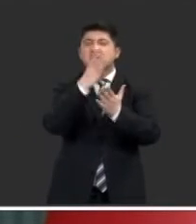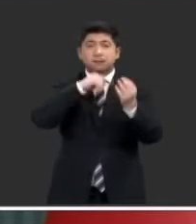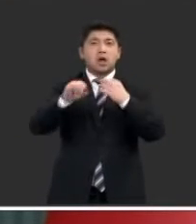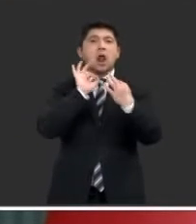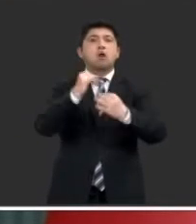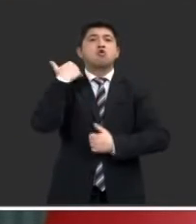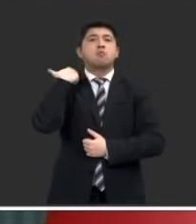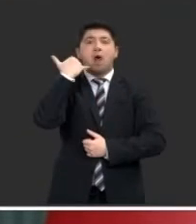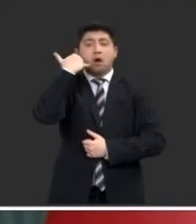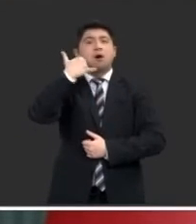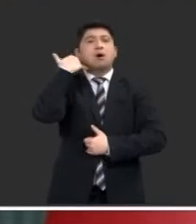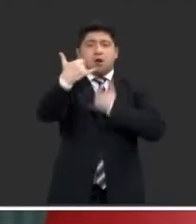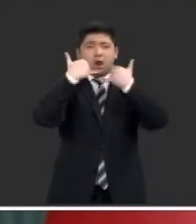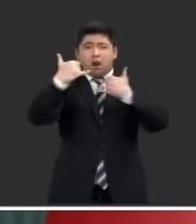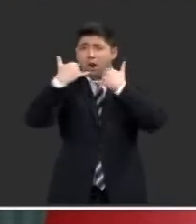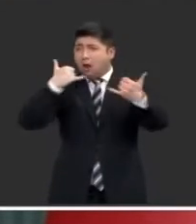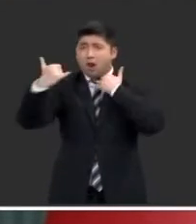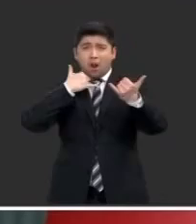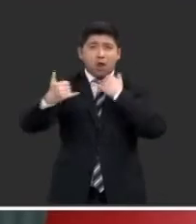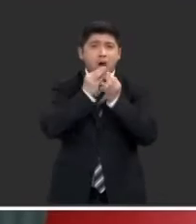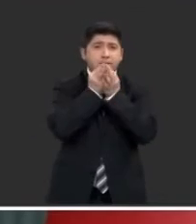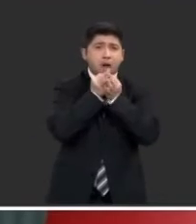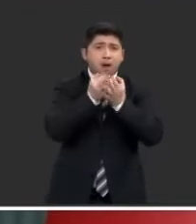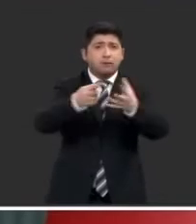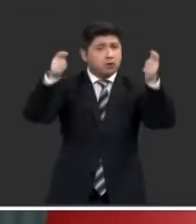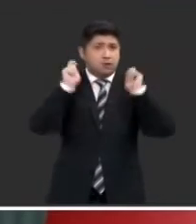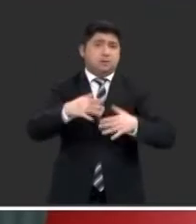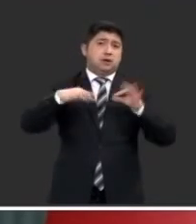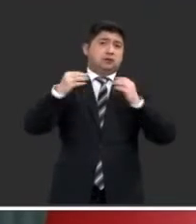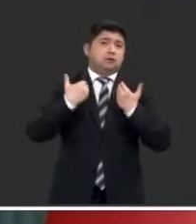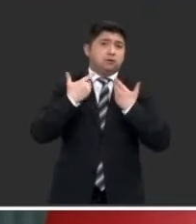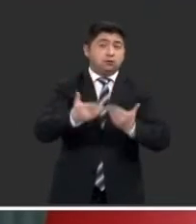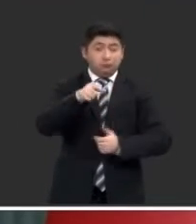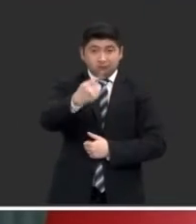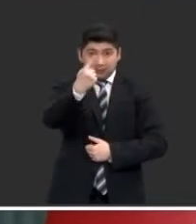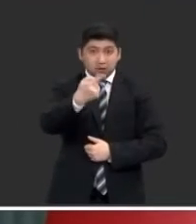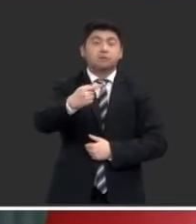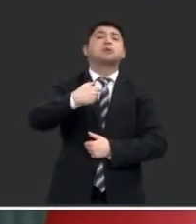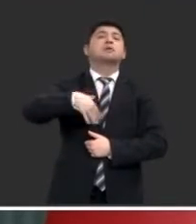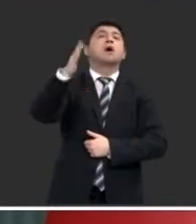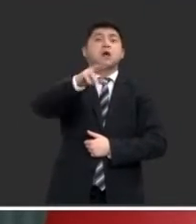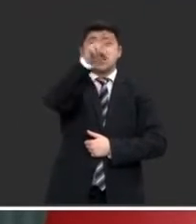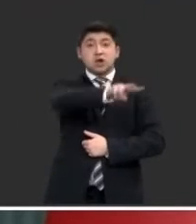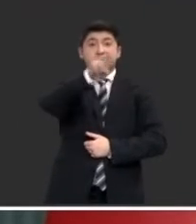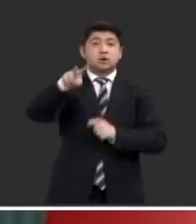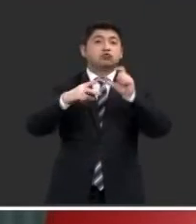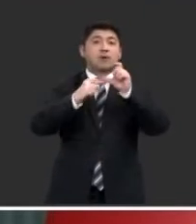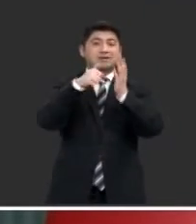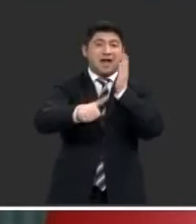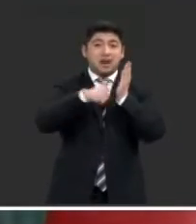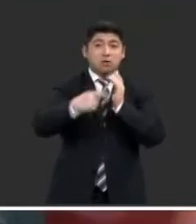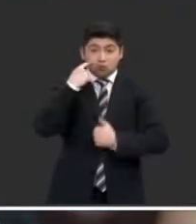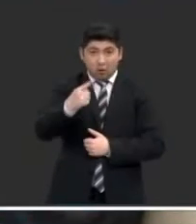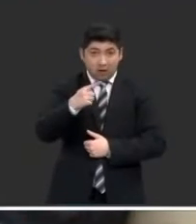iletişim numaralarını arayarak ikazları mızı yaptık bununla kalmadık 22 Şubat'ta